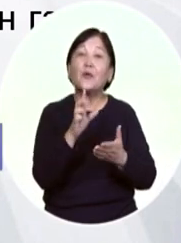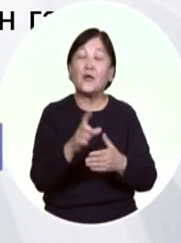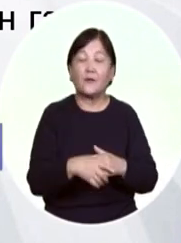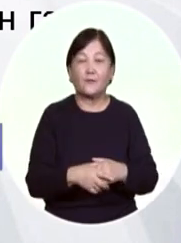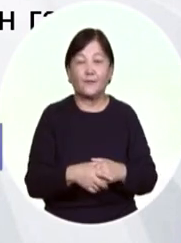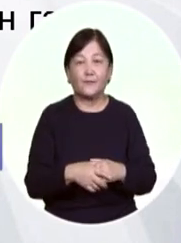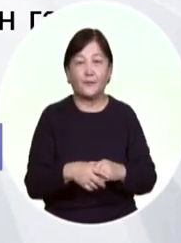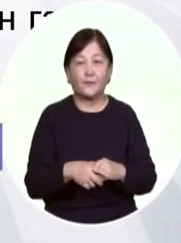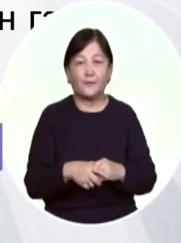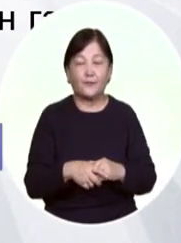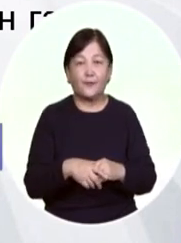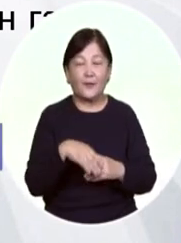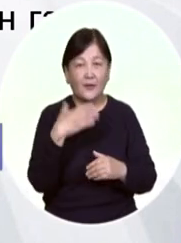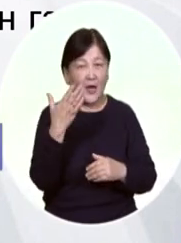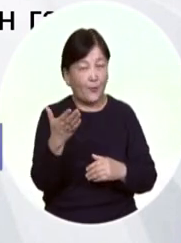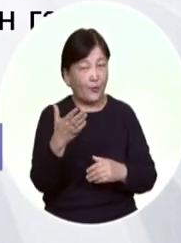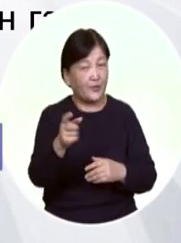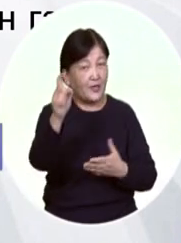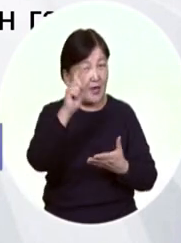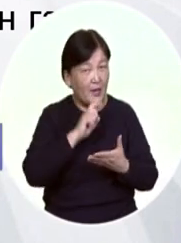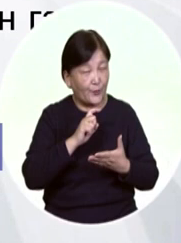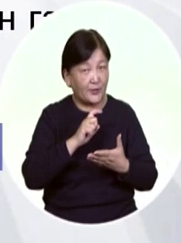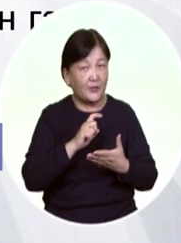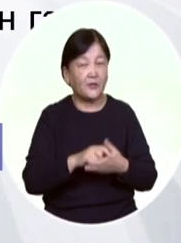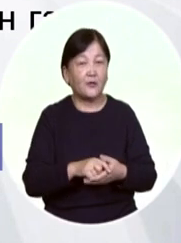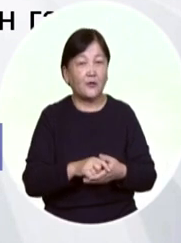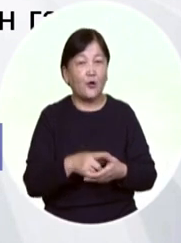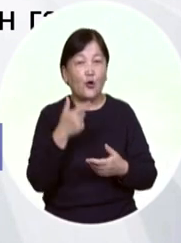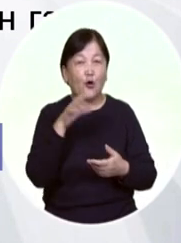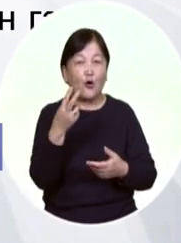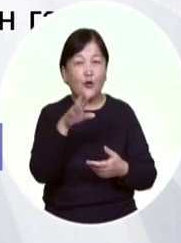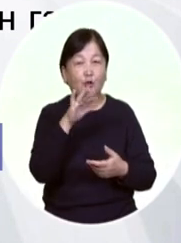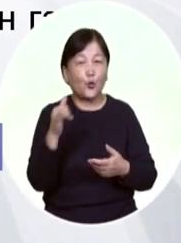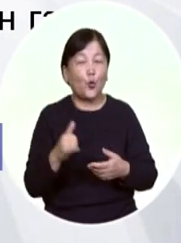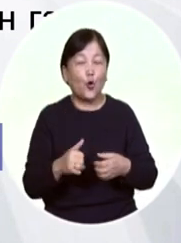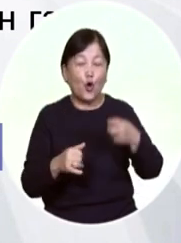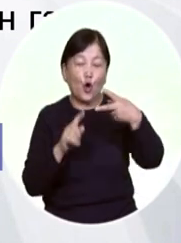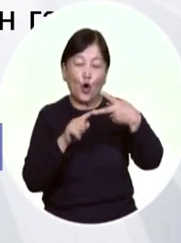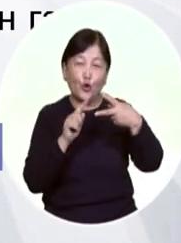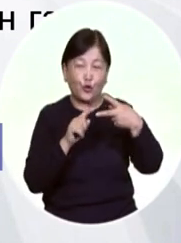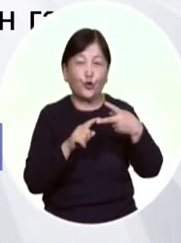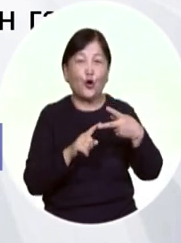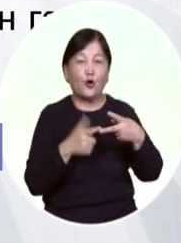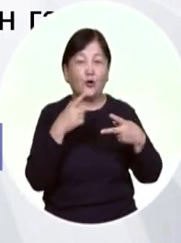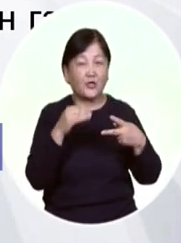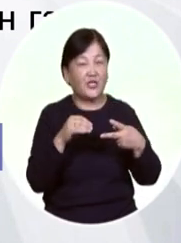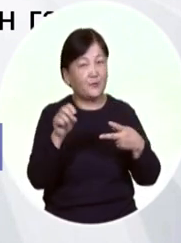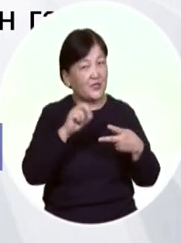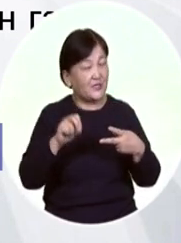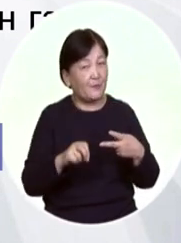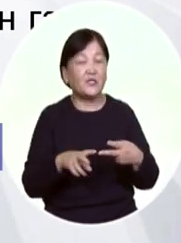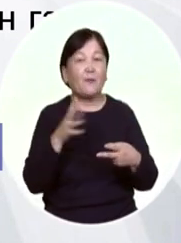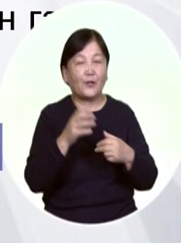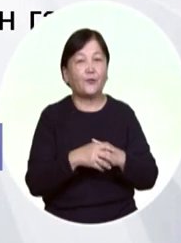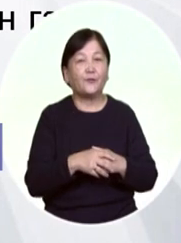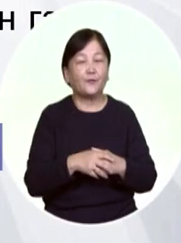За тэгвэл та бүгдийн хариулсан хариулт нь голдуу хоёр дахь төслөө гэж одоо хариулсан